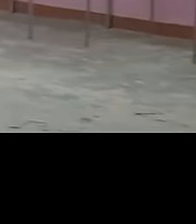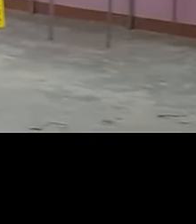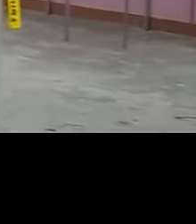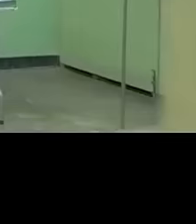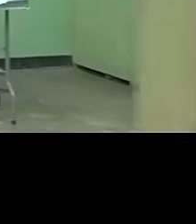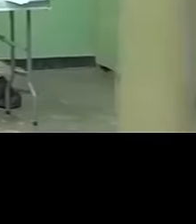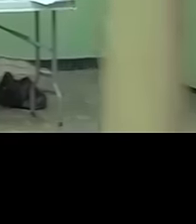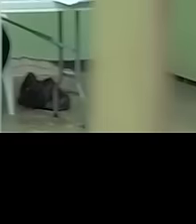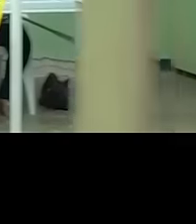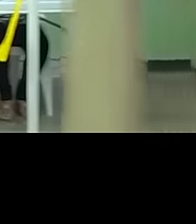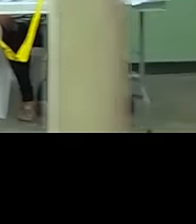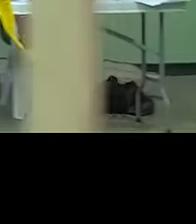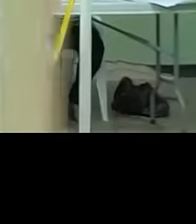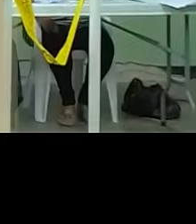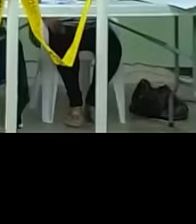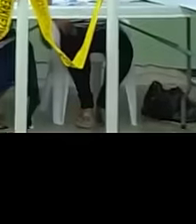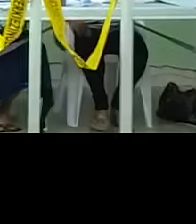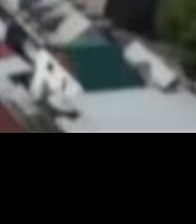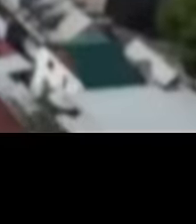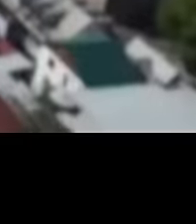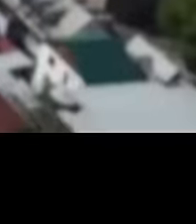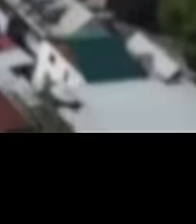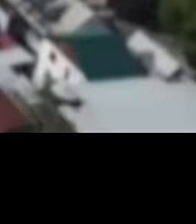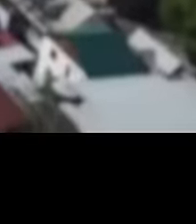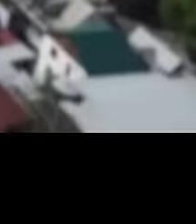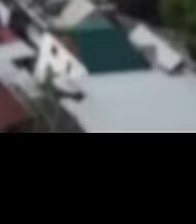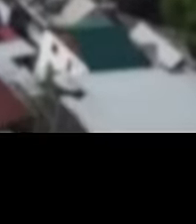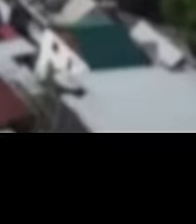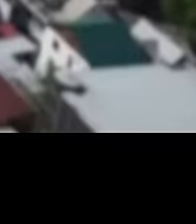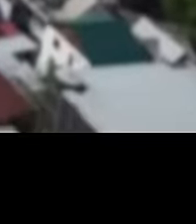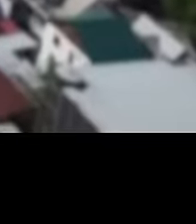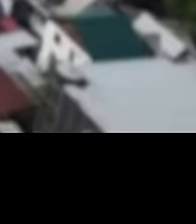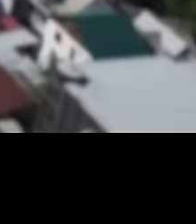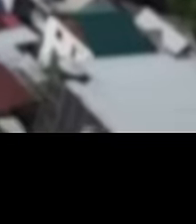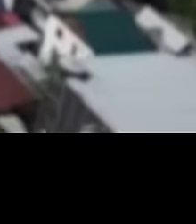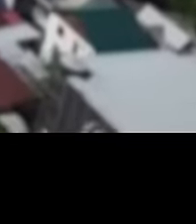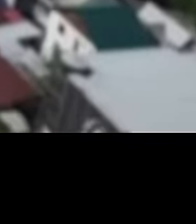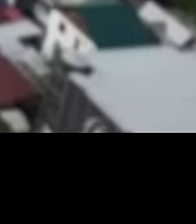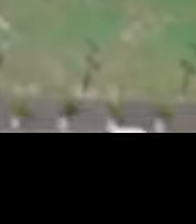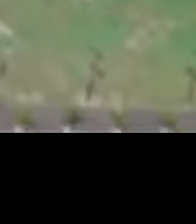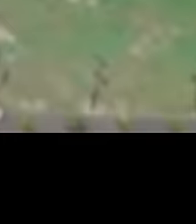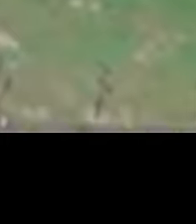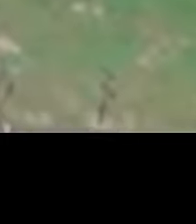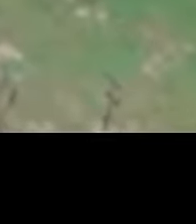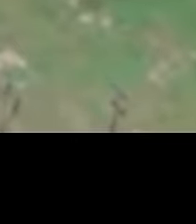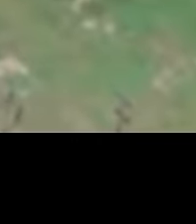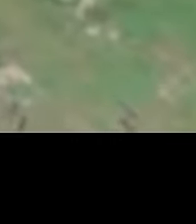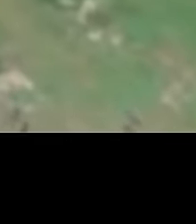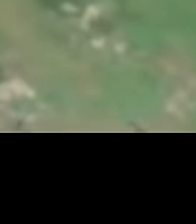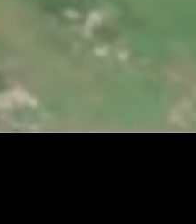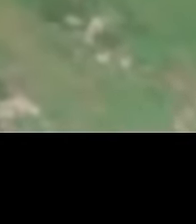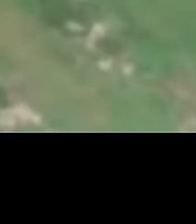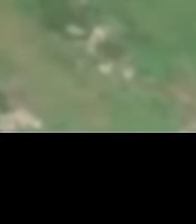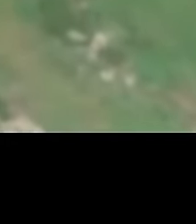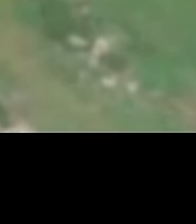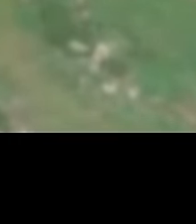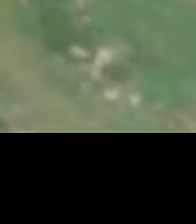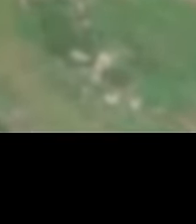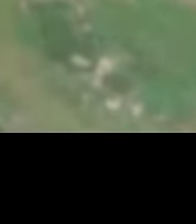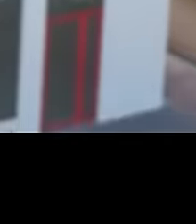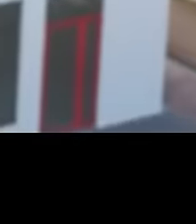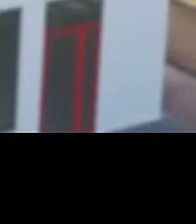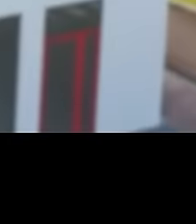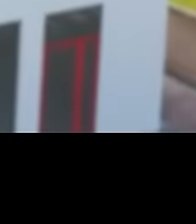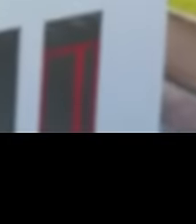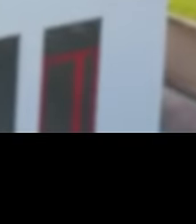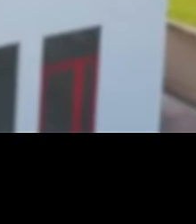een frisse start. Suriname bevond zich op een cruciaal kruispunt en begon aan een fase van herstel die